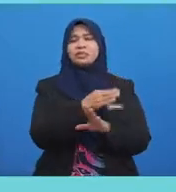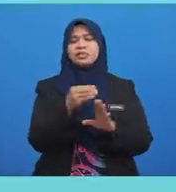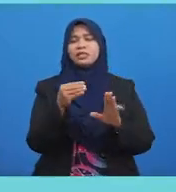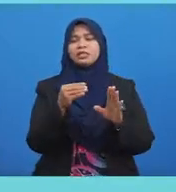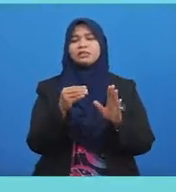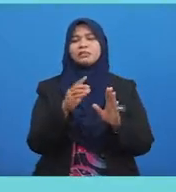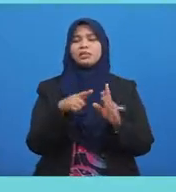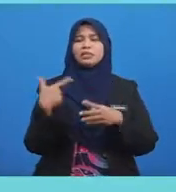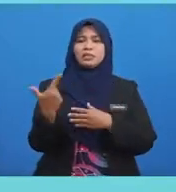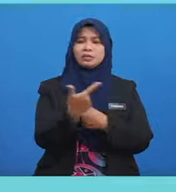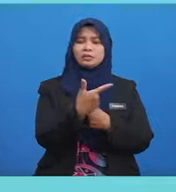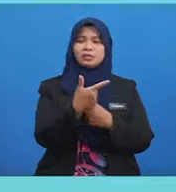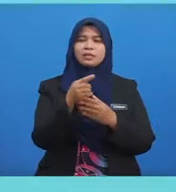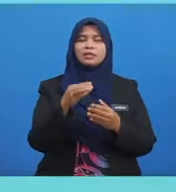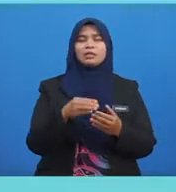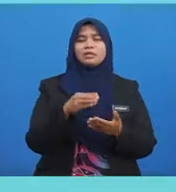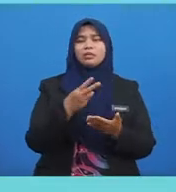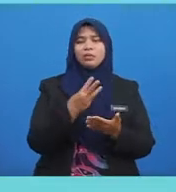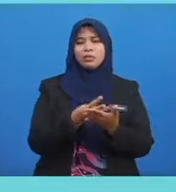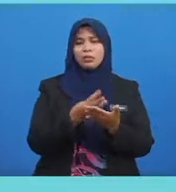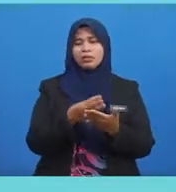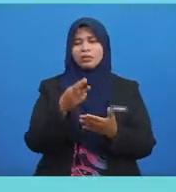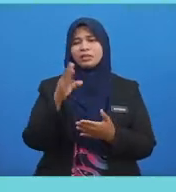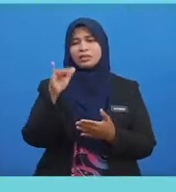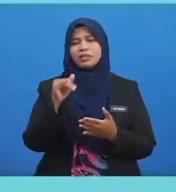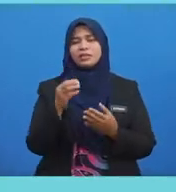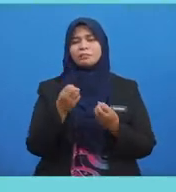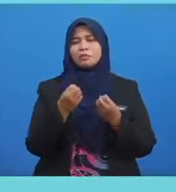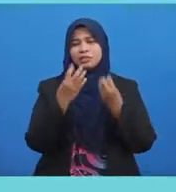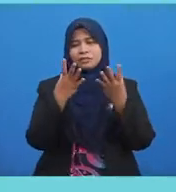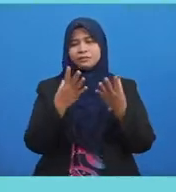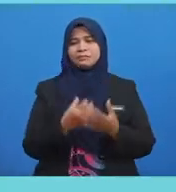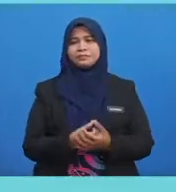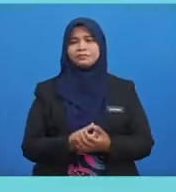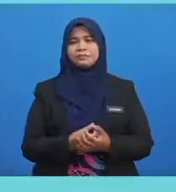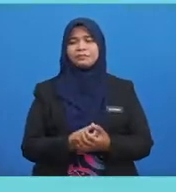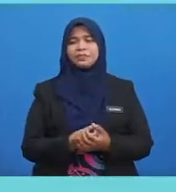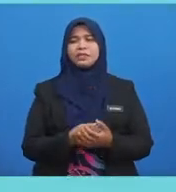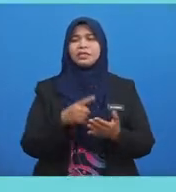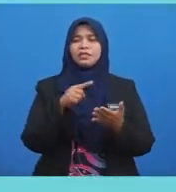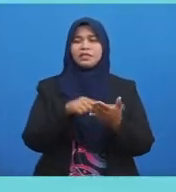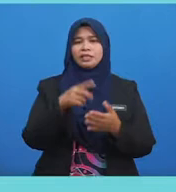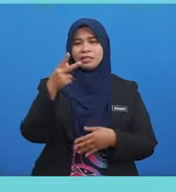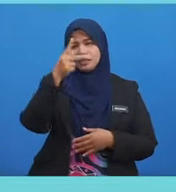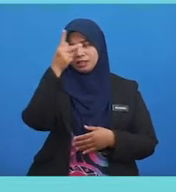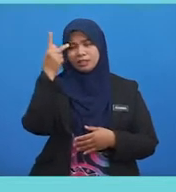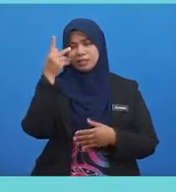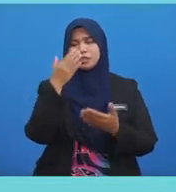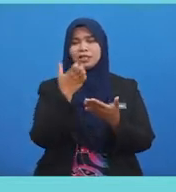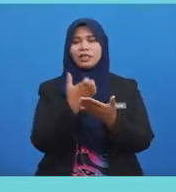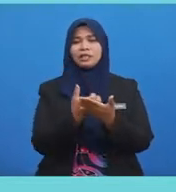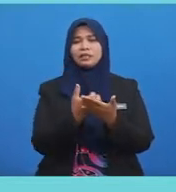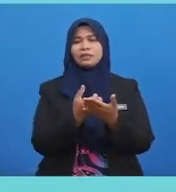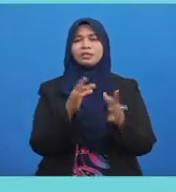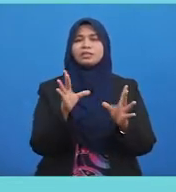akan melibatkan perbelanjaan yang lebih banyak serta kos yang sangat besar. Hal ini